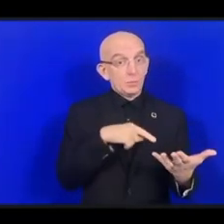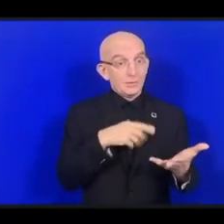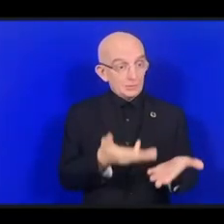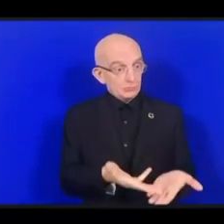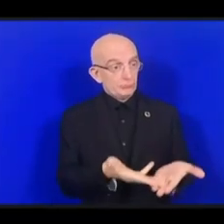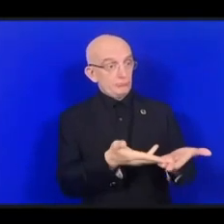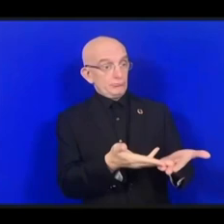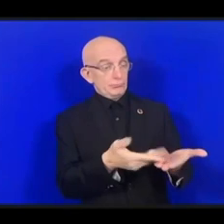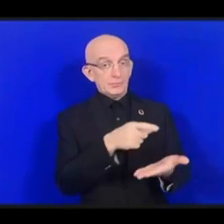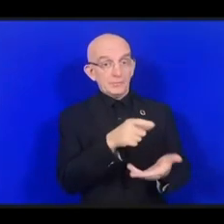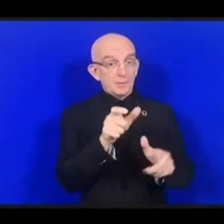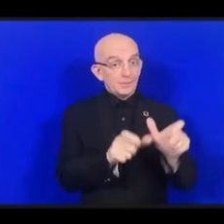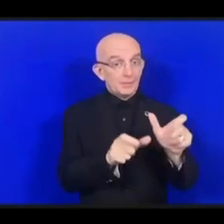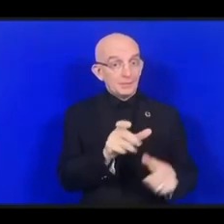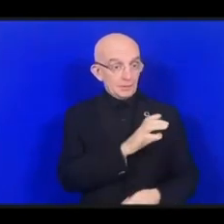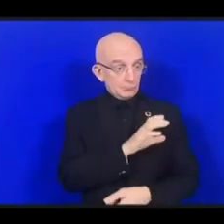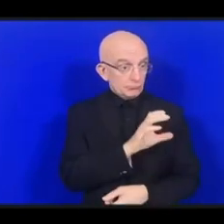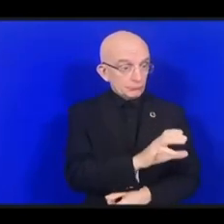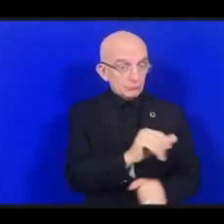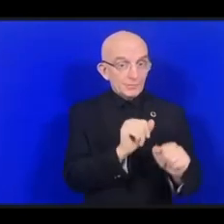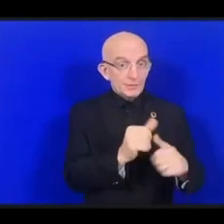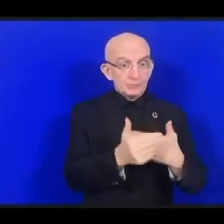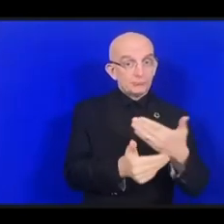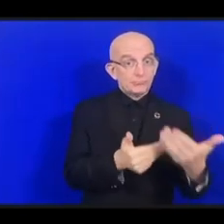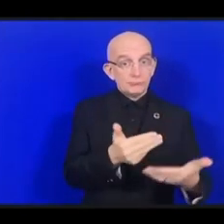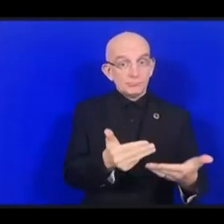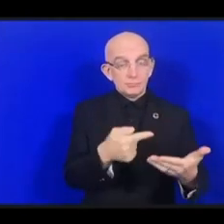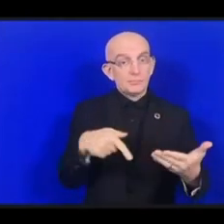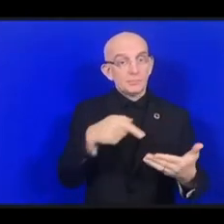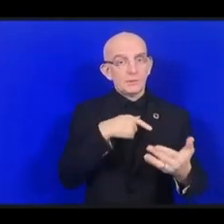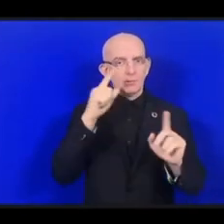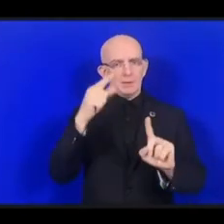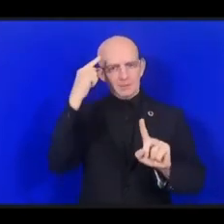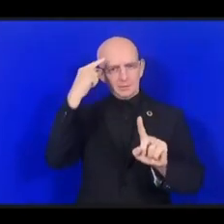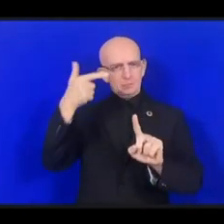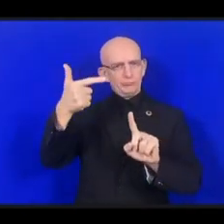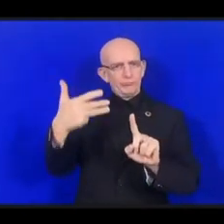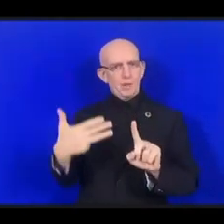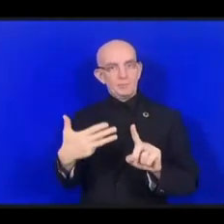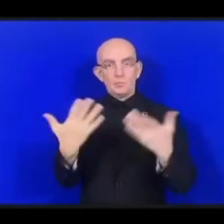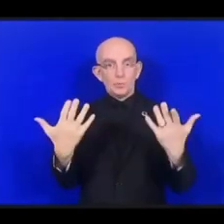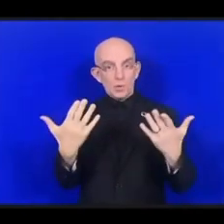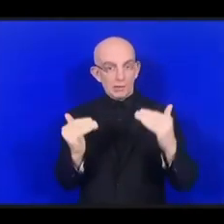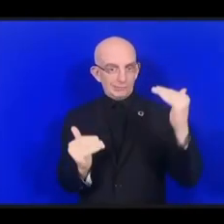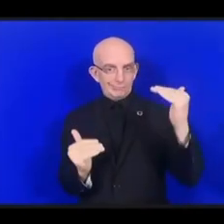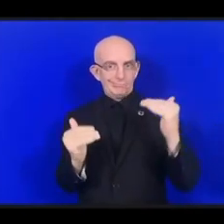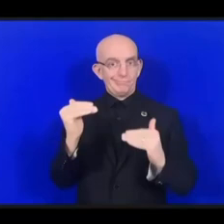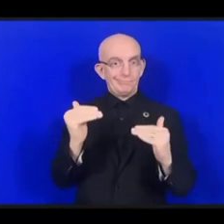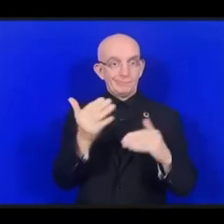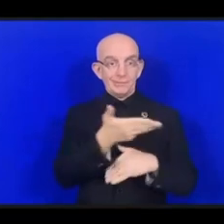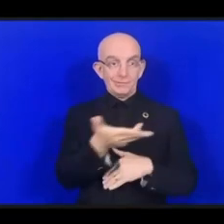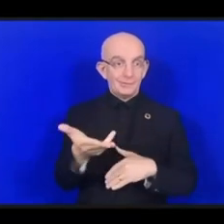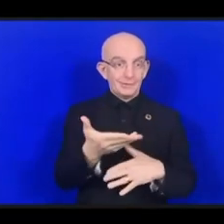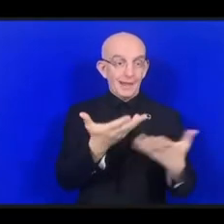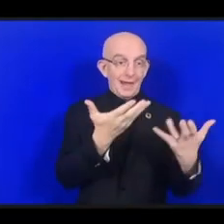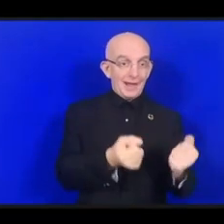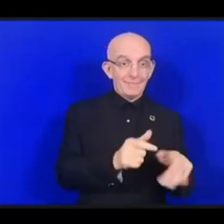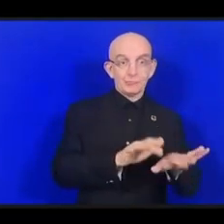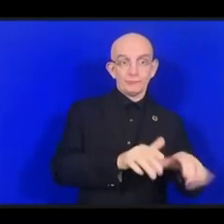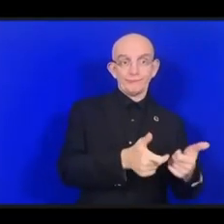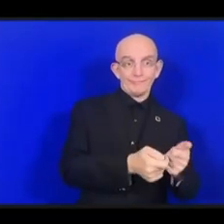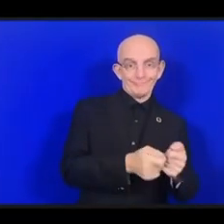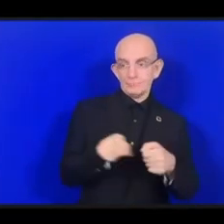garde-fous nécessaires la disparité croissante entre les nantis et les démunis technologiques